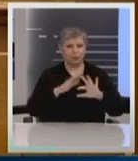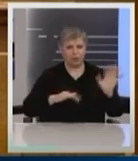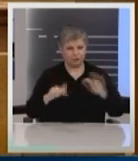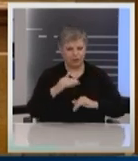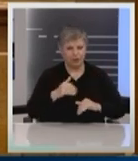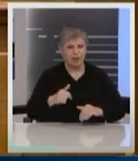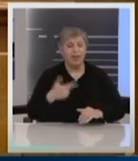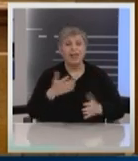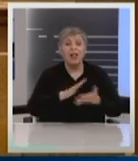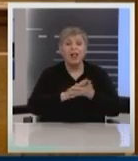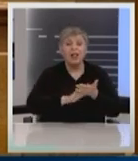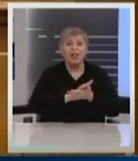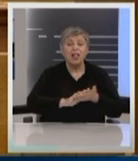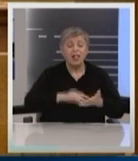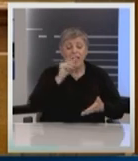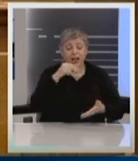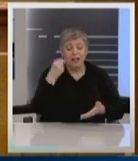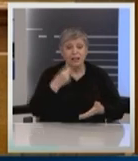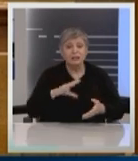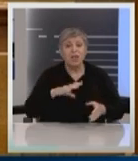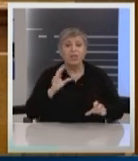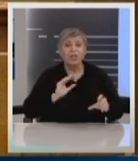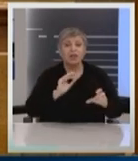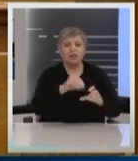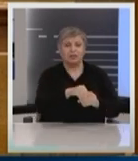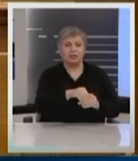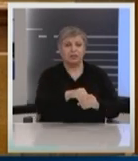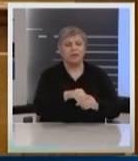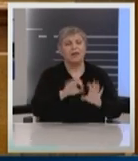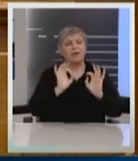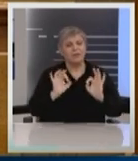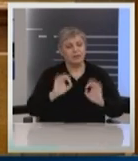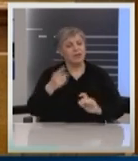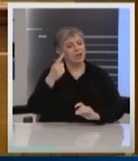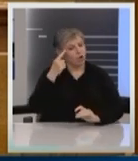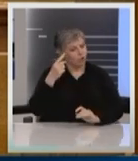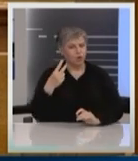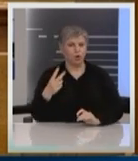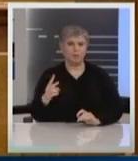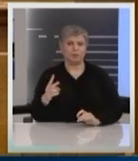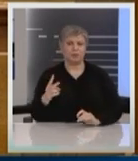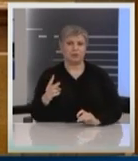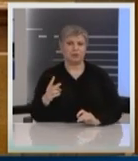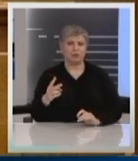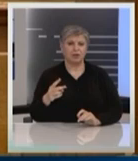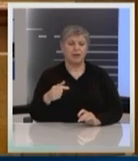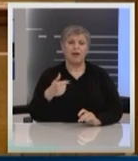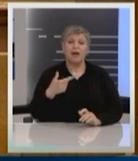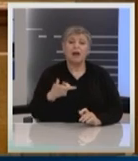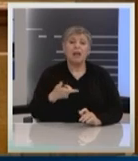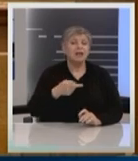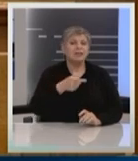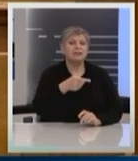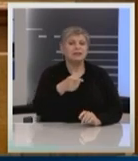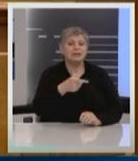να ανακατεύεται. Έχει όμως δικαίωμα γνώμης η Εκκλησία, γιατί είναι πλειοψηφούσα. Εσείς